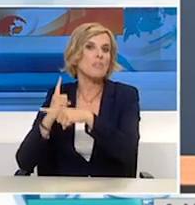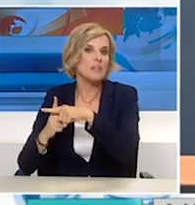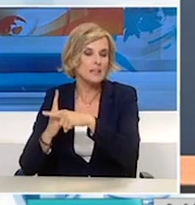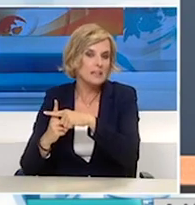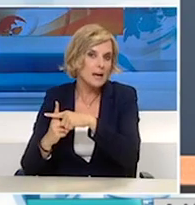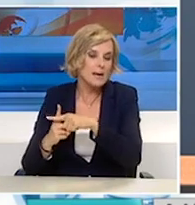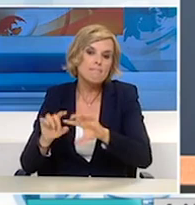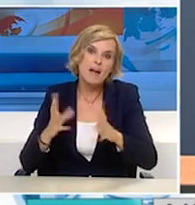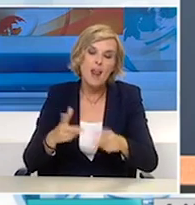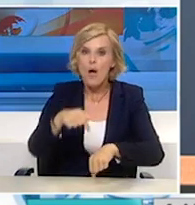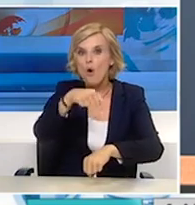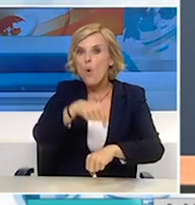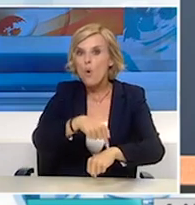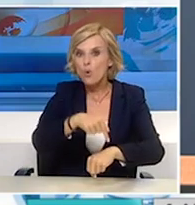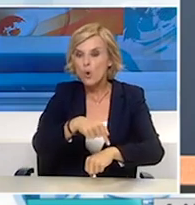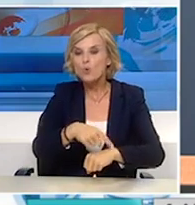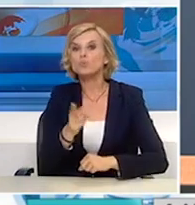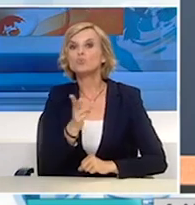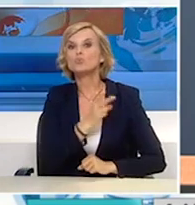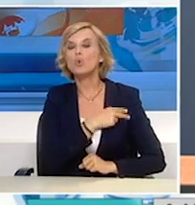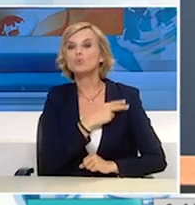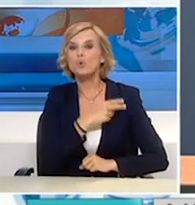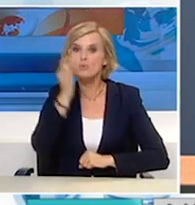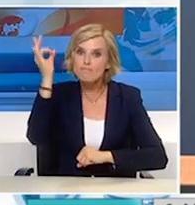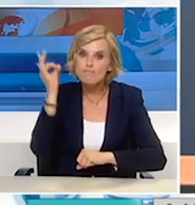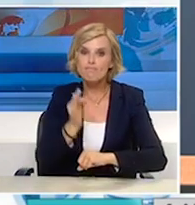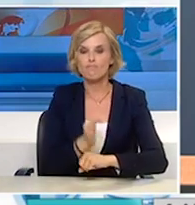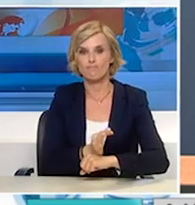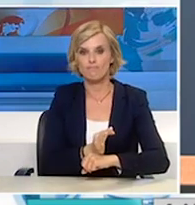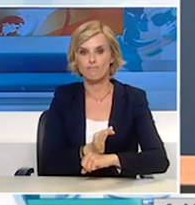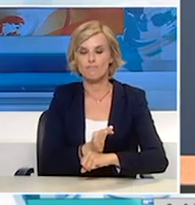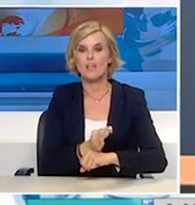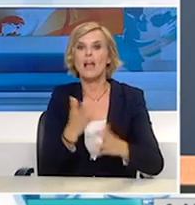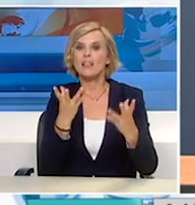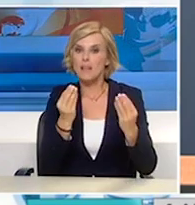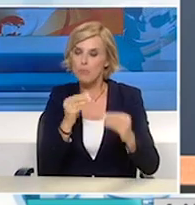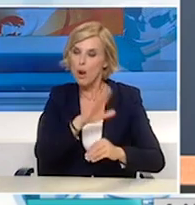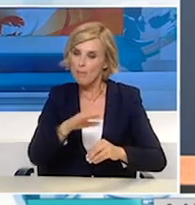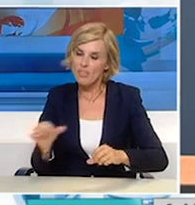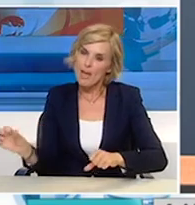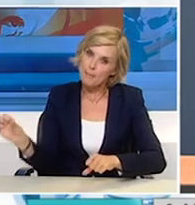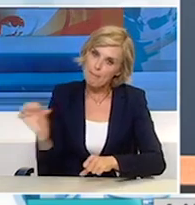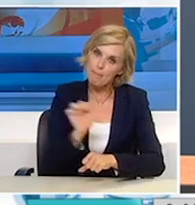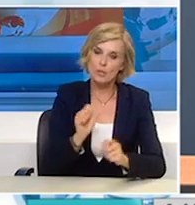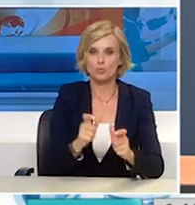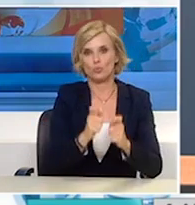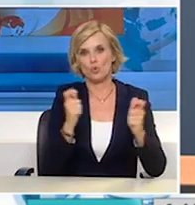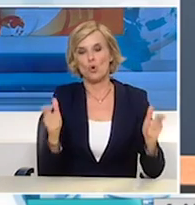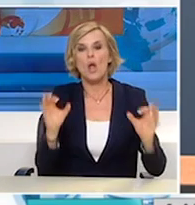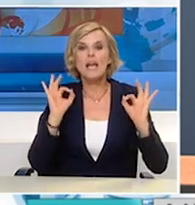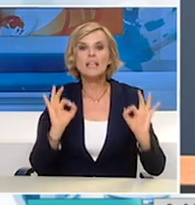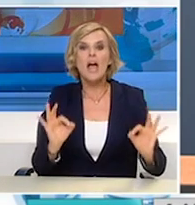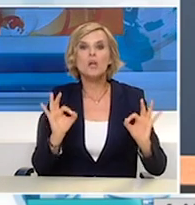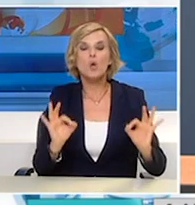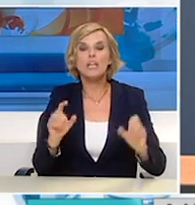η δεδομένη χρονική στιγμή μοιάζει καταλληλότερη για να επιστρέψουν τα περισσότερα παιδιά υπό προϋποθέσεις στην κανονικότητα